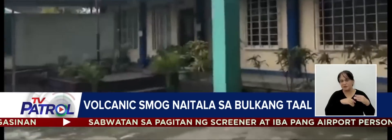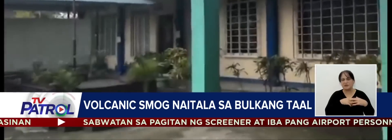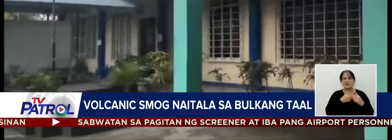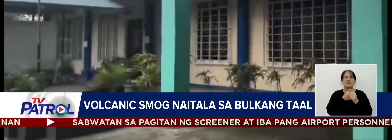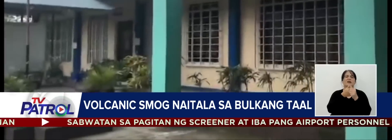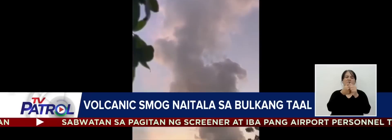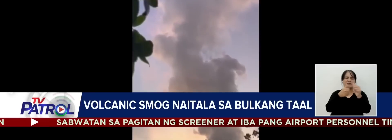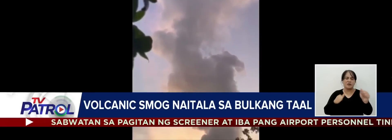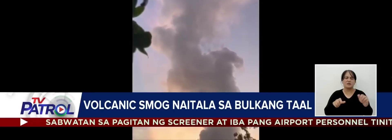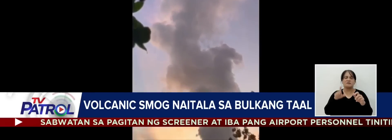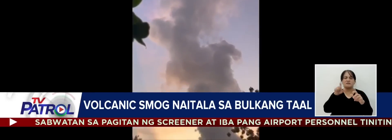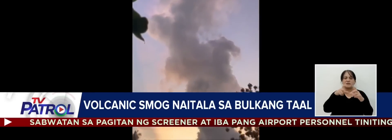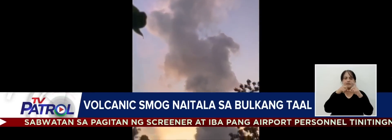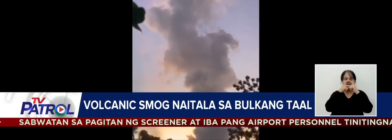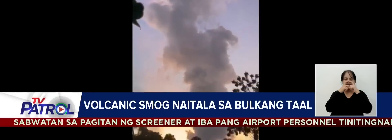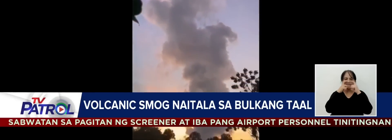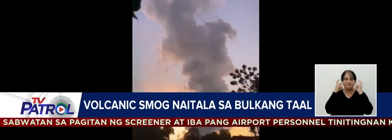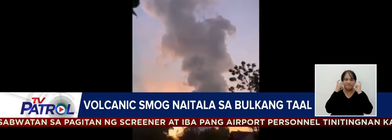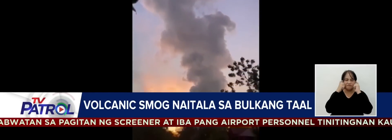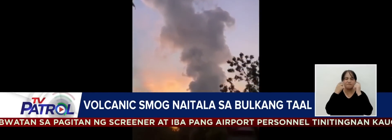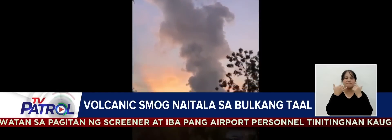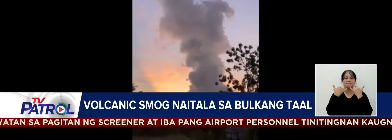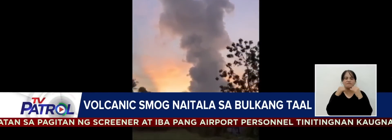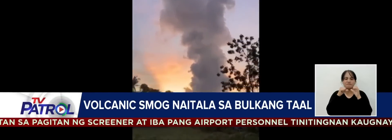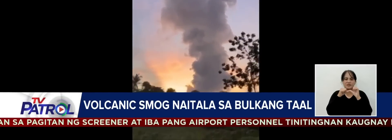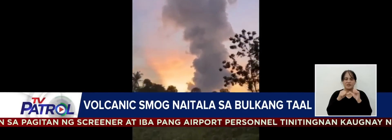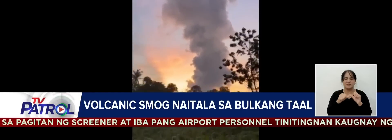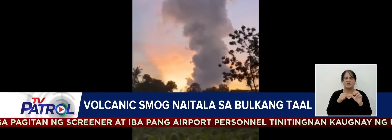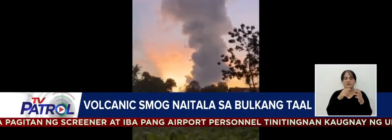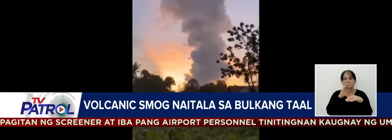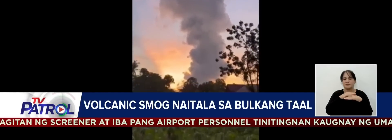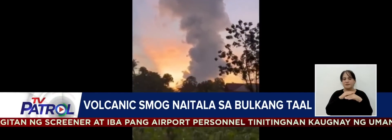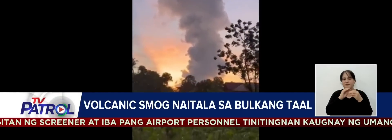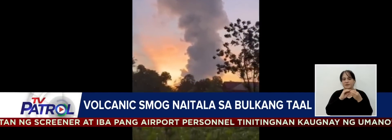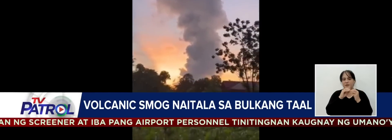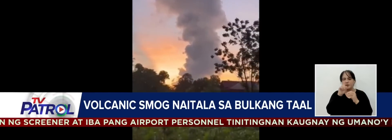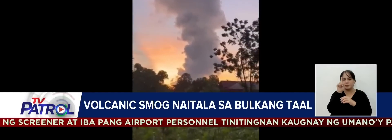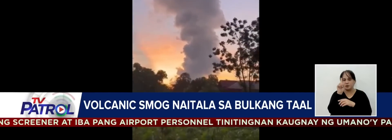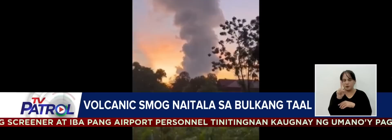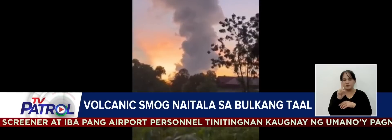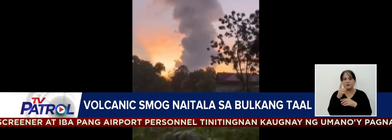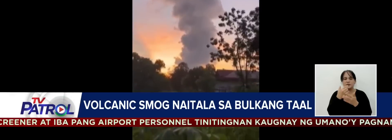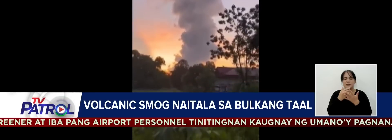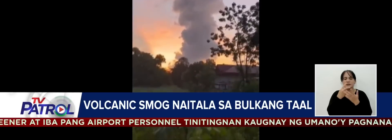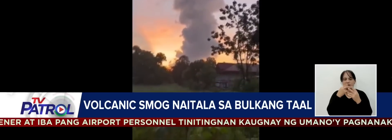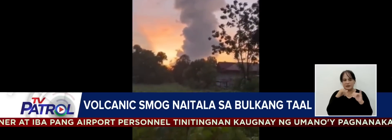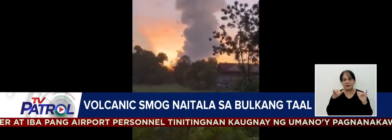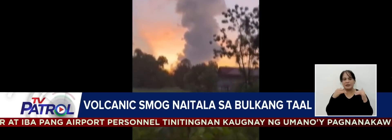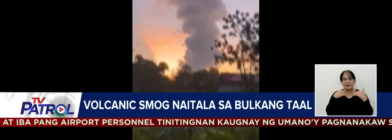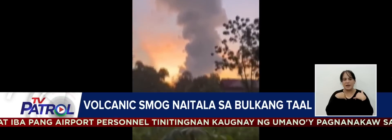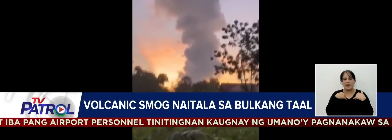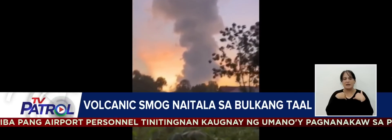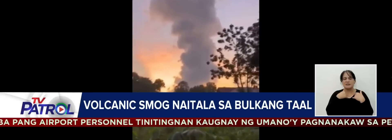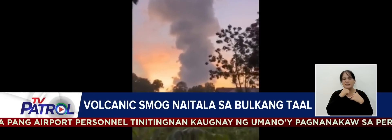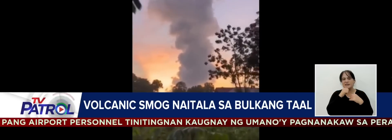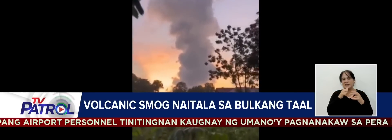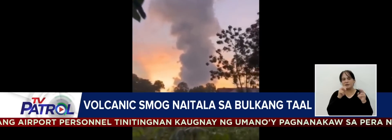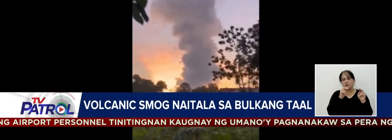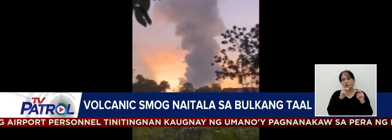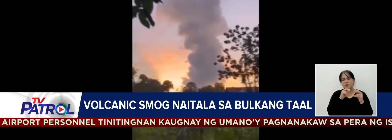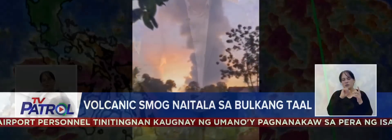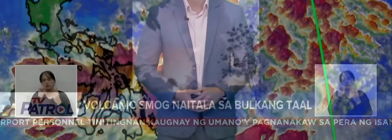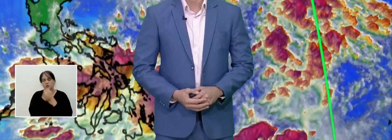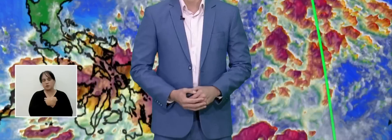magsuot ng mask. Nananatili sa Alert Level 1 ang Taal Volcano na nagpapakita pa rin ng abnormal na sitwasyon.